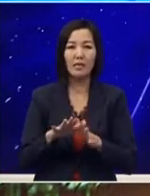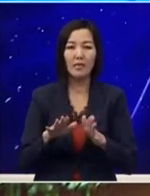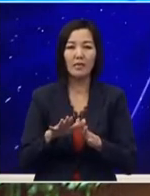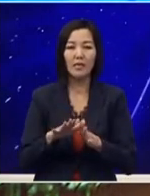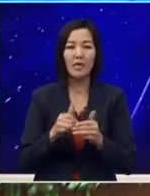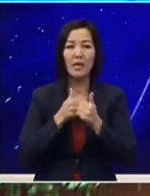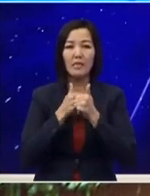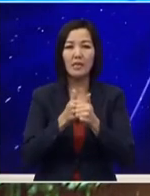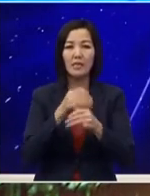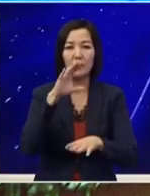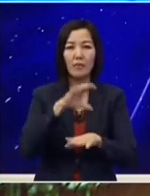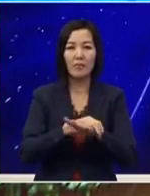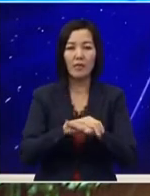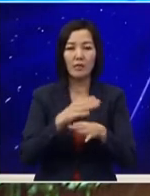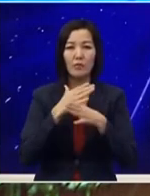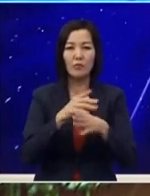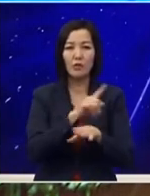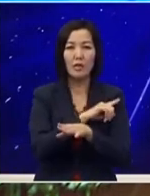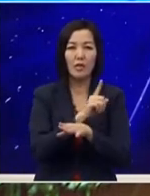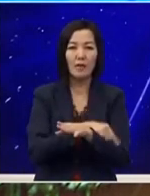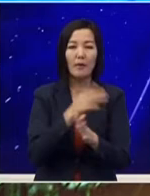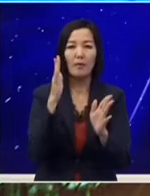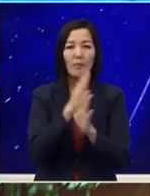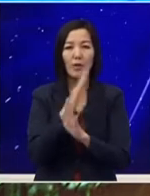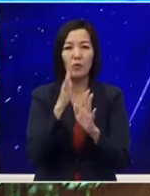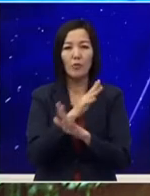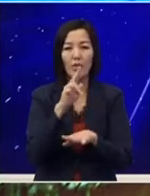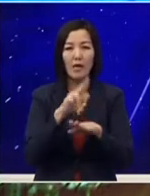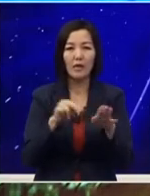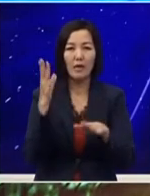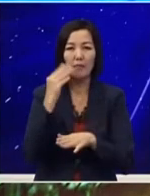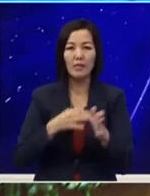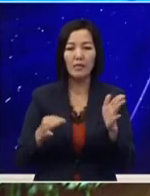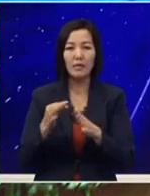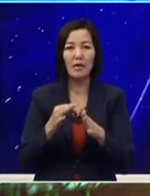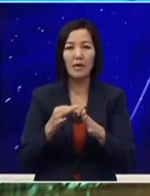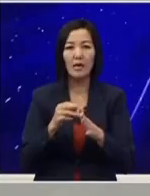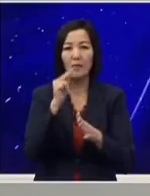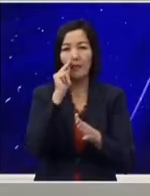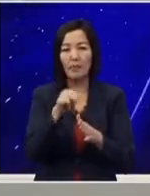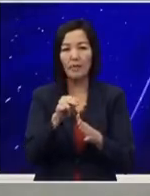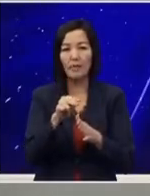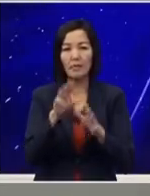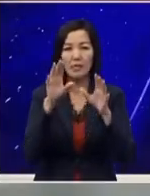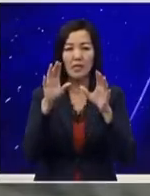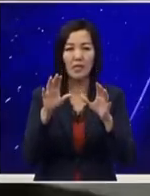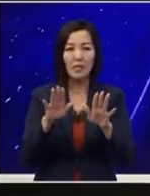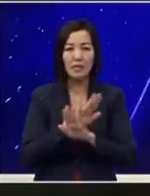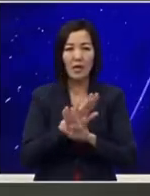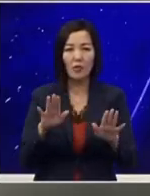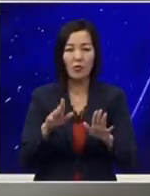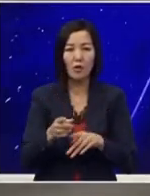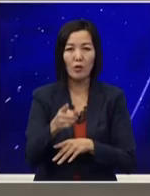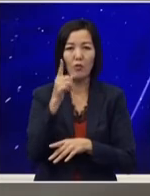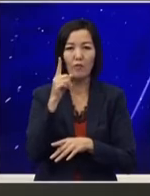на след задержанного удалось благодаря усилиям природоохранной полиции Алматинской области. По подозрению в незаконной ловле